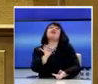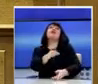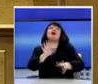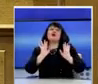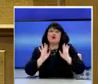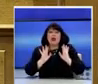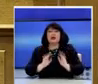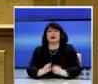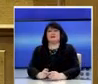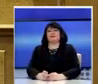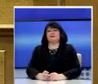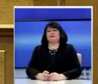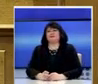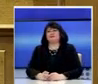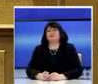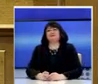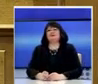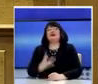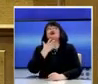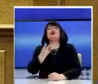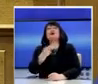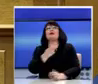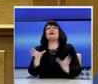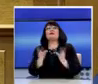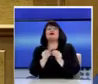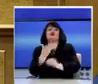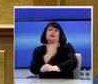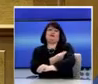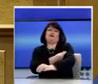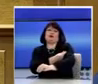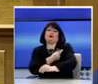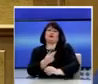Αλλά πάμε τώρα στο κρίσιμο θέμα του εμβολιασμού.